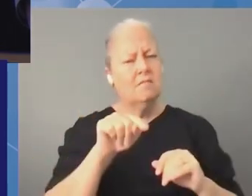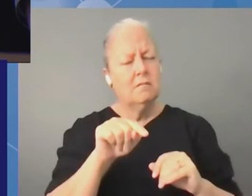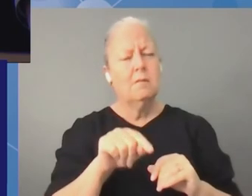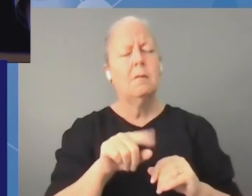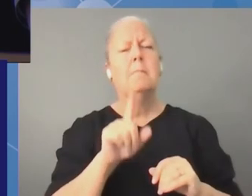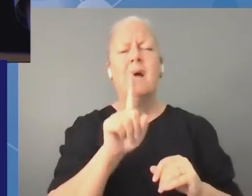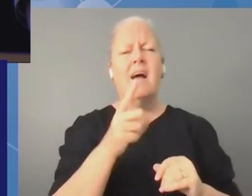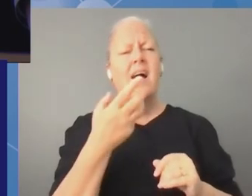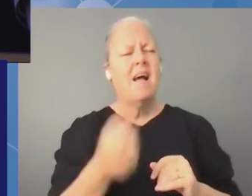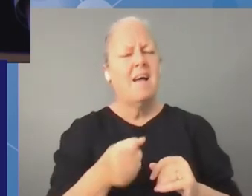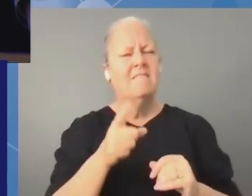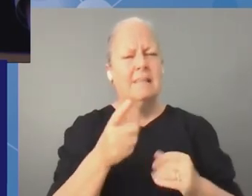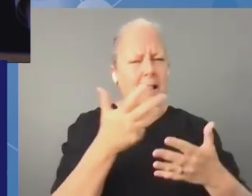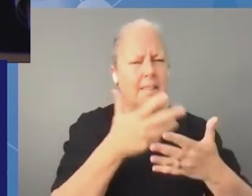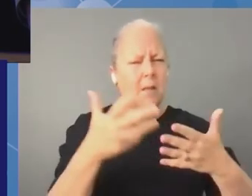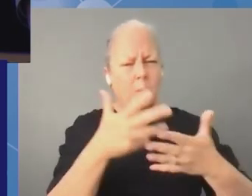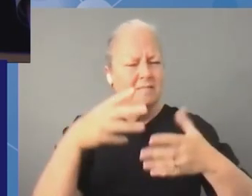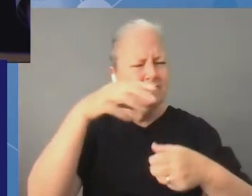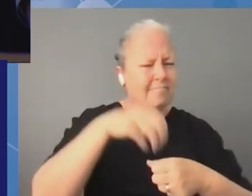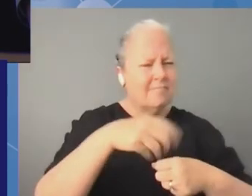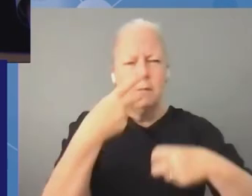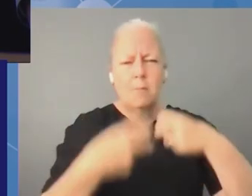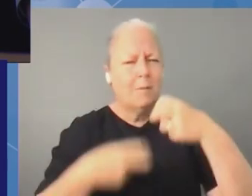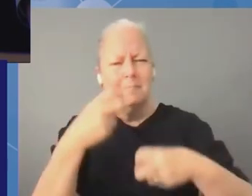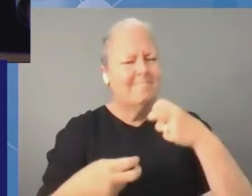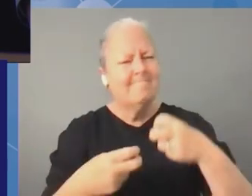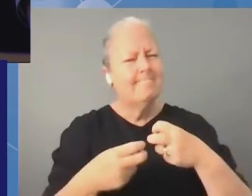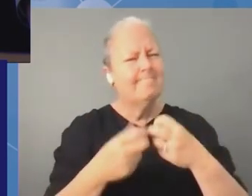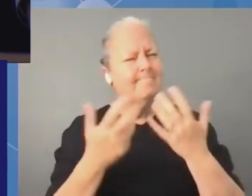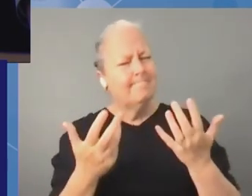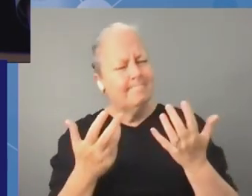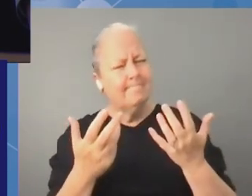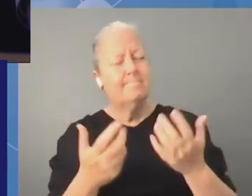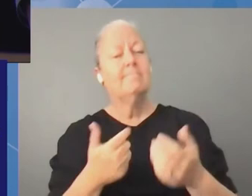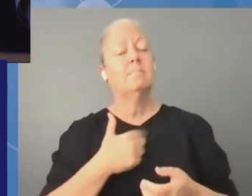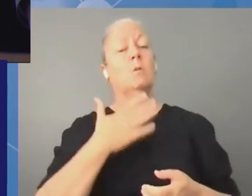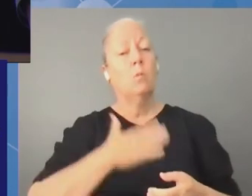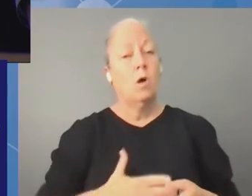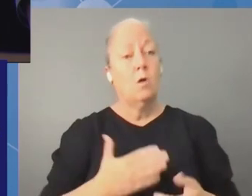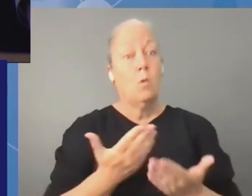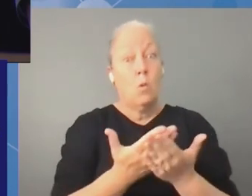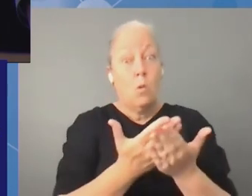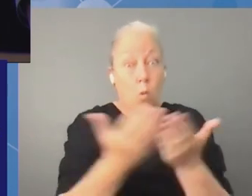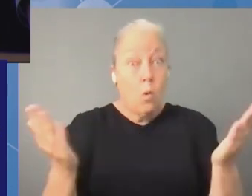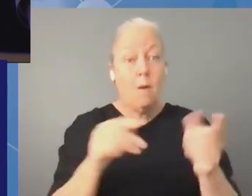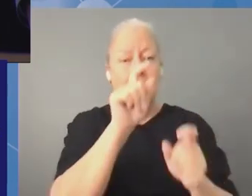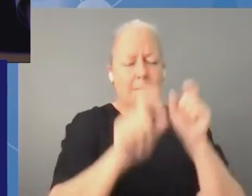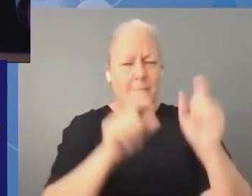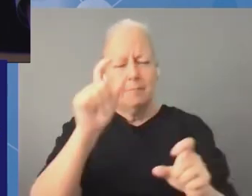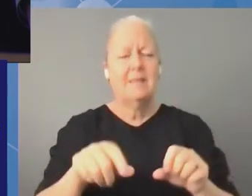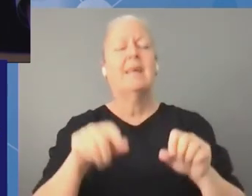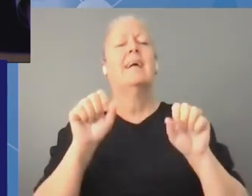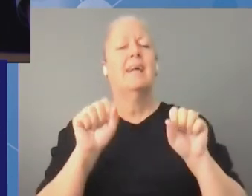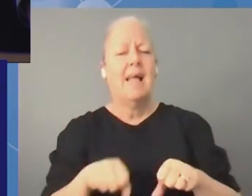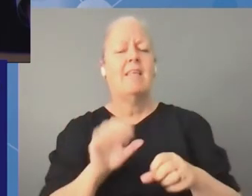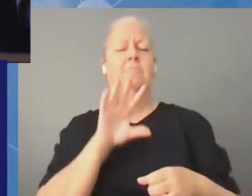题。问题现在是如何让每一位可以参加